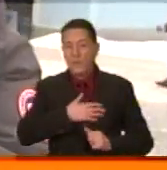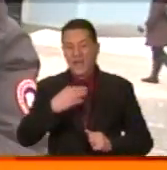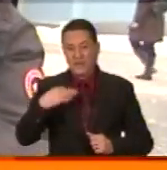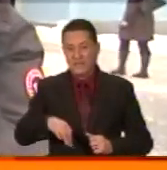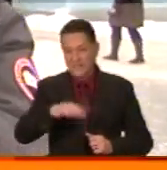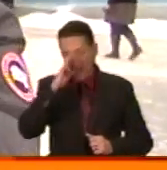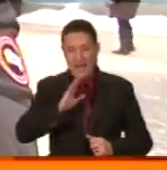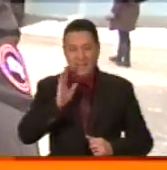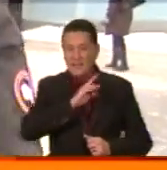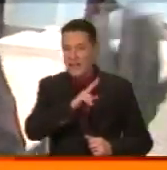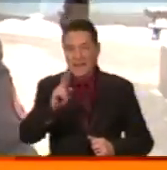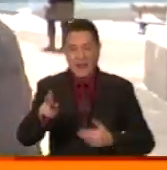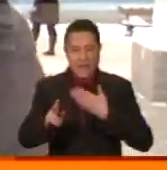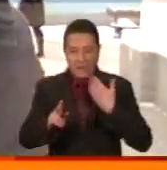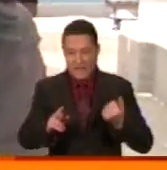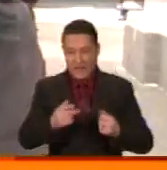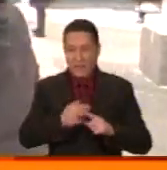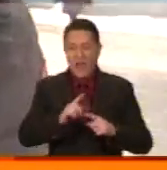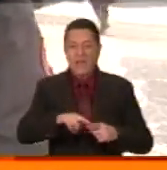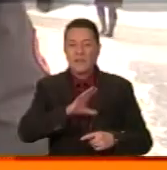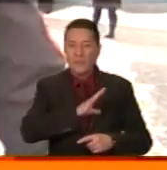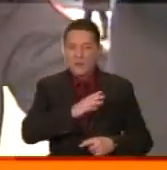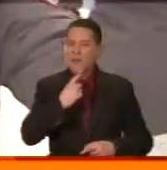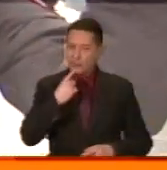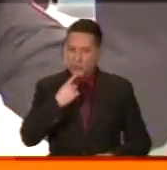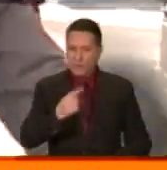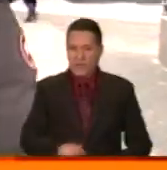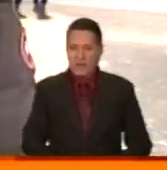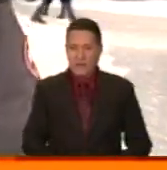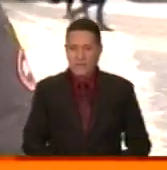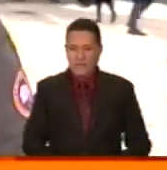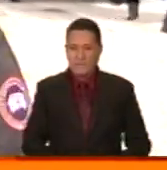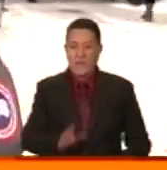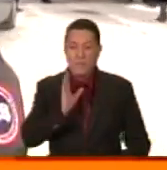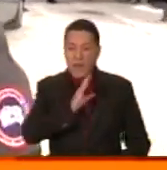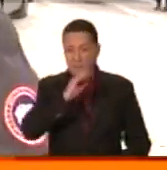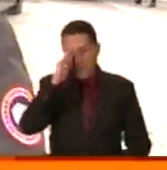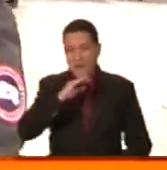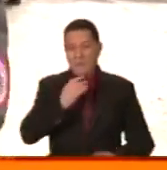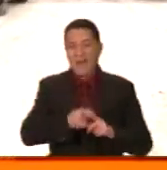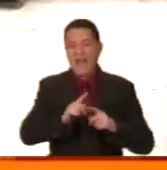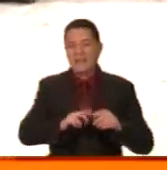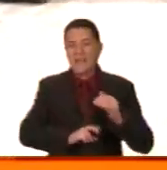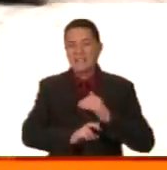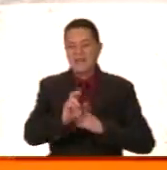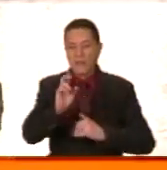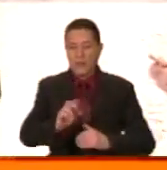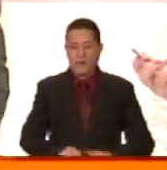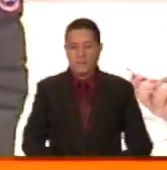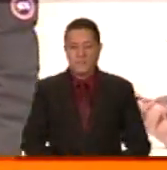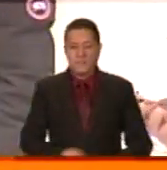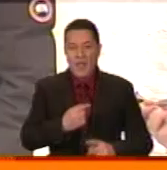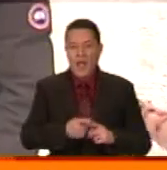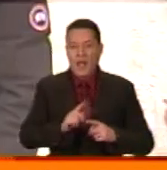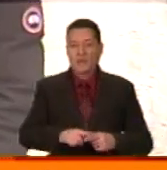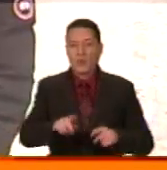батьків, у мене нікого немає. Так що тому було трудно. Мам, пап, це собор, який